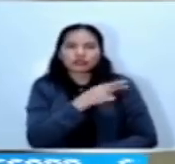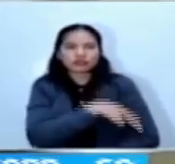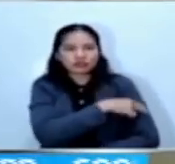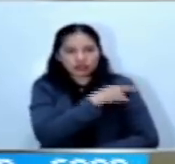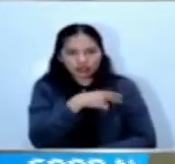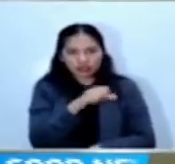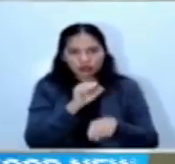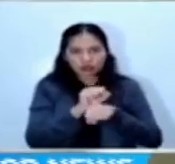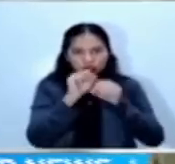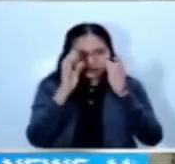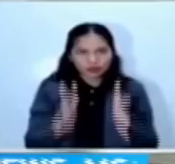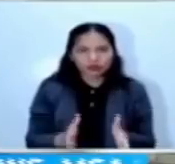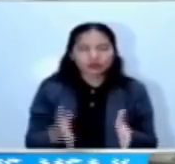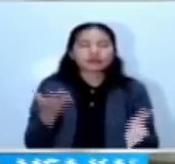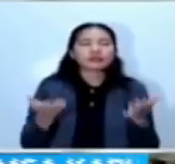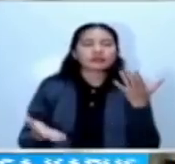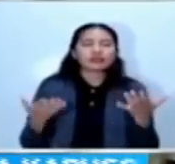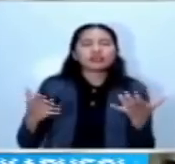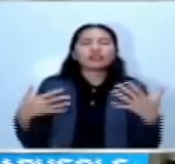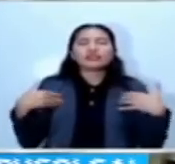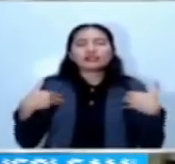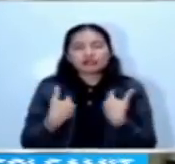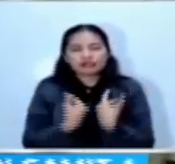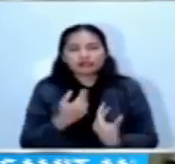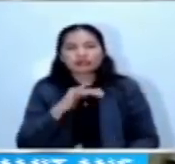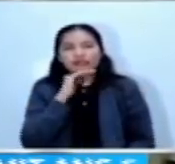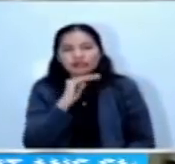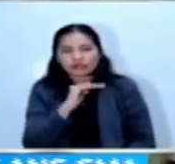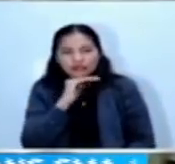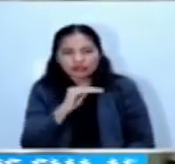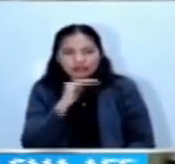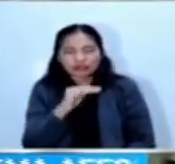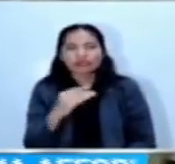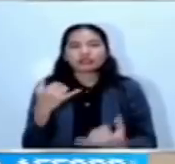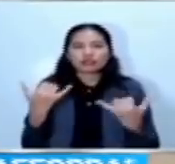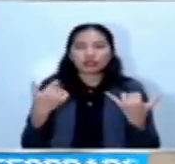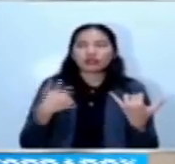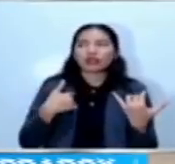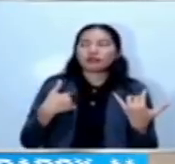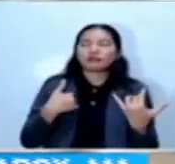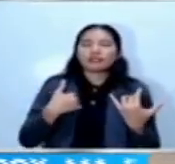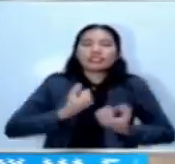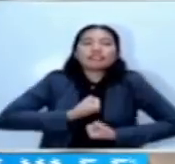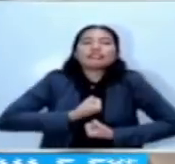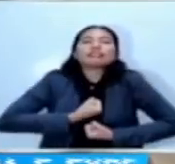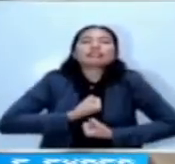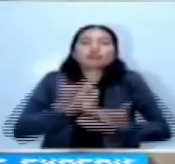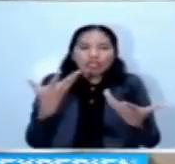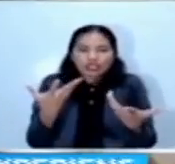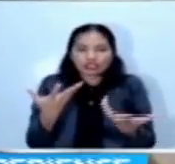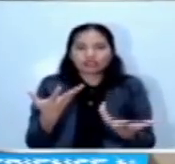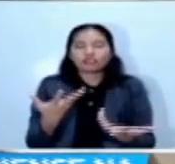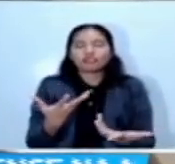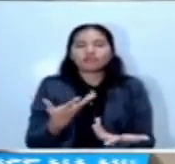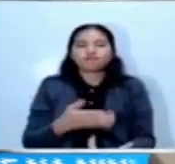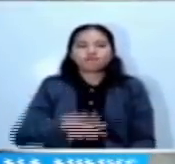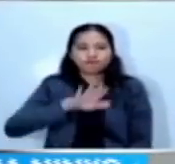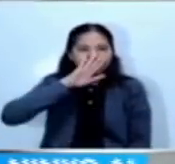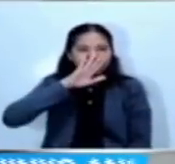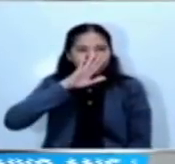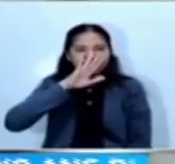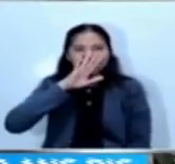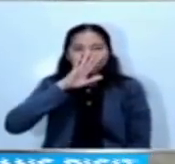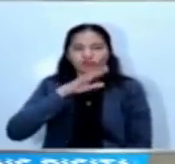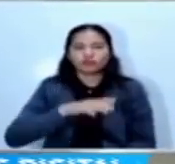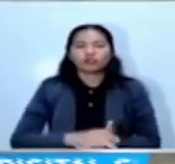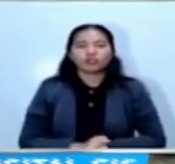Baka na-overwhelm na sila, kaya medyo nagpaparamdam na rin sila ng medyo parang paghihirap sa